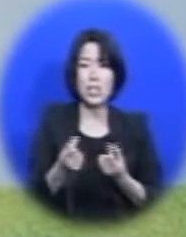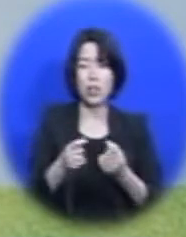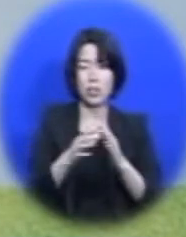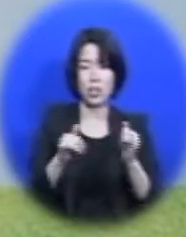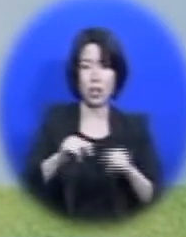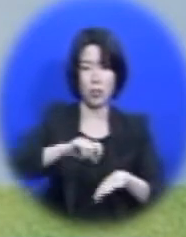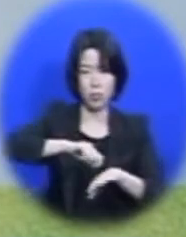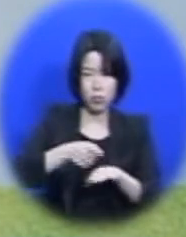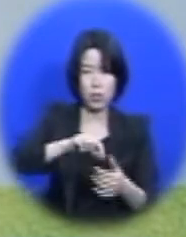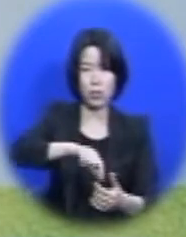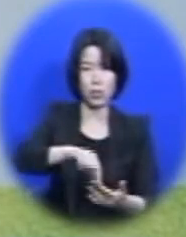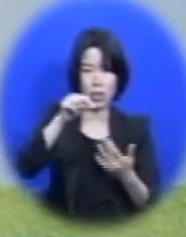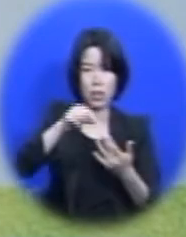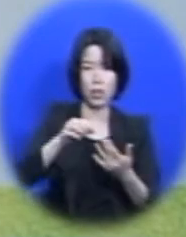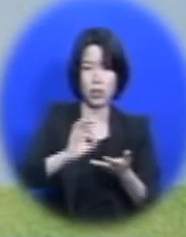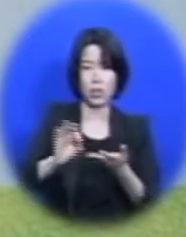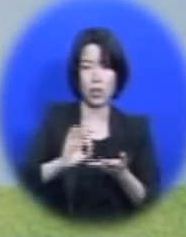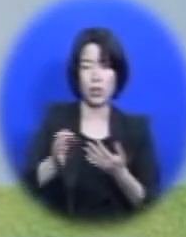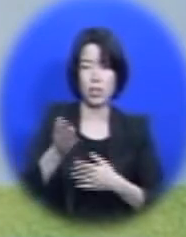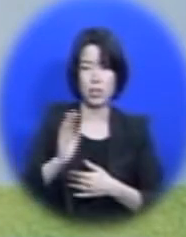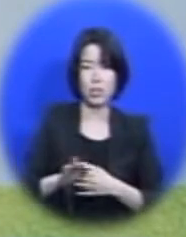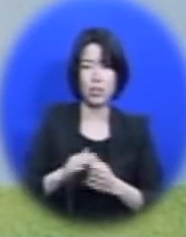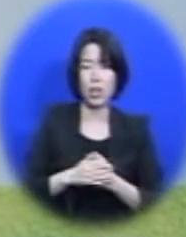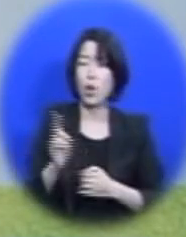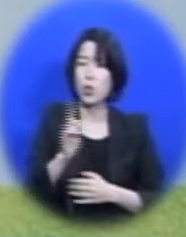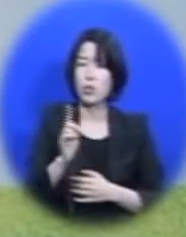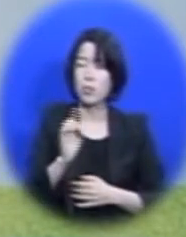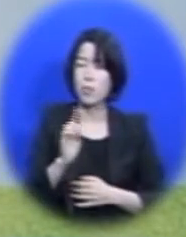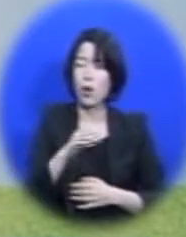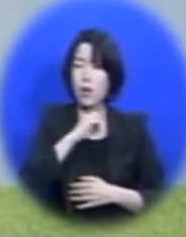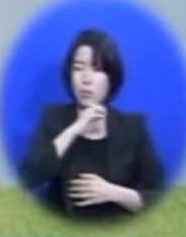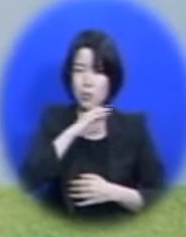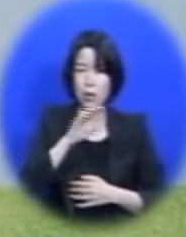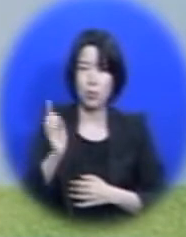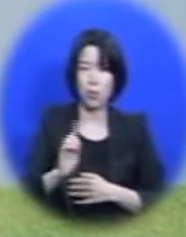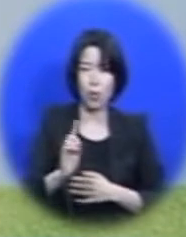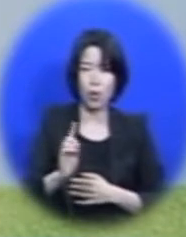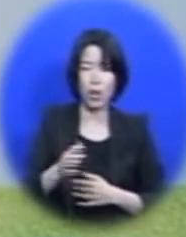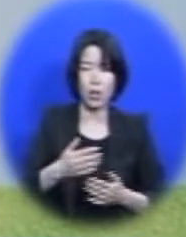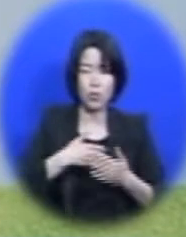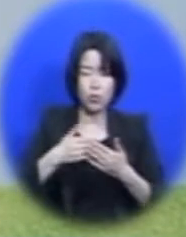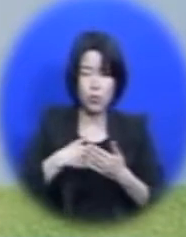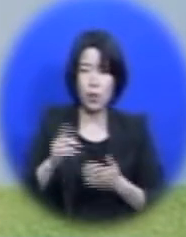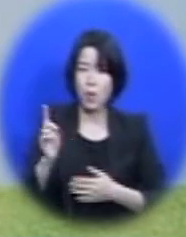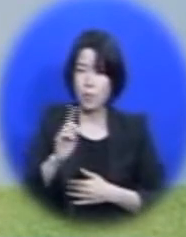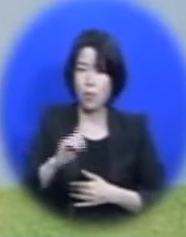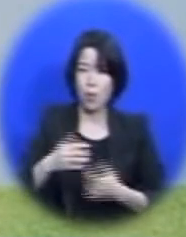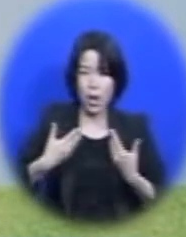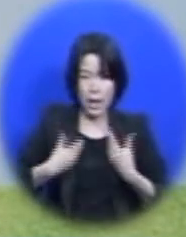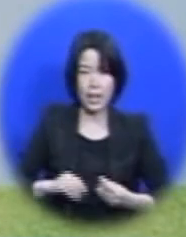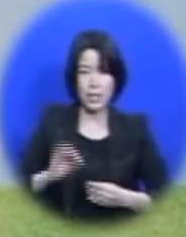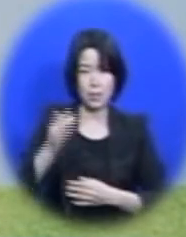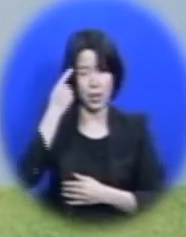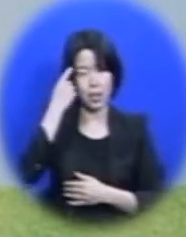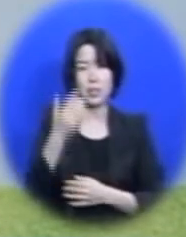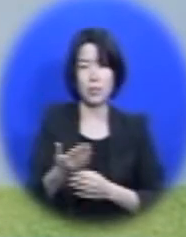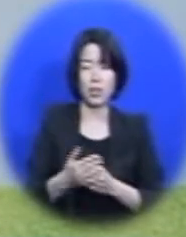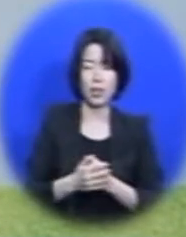일부러 택하여 쓰신다는데 도대체 뭐가 불평이고 뭐가 두려우며 뭐가 낙심이